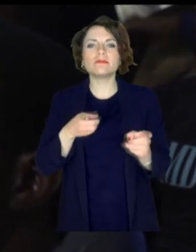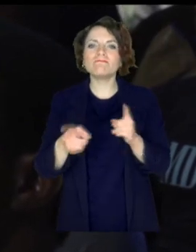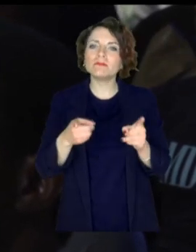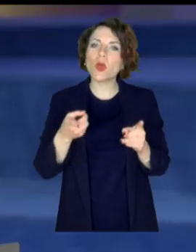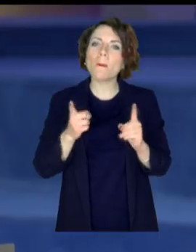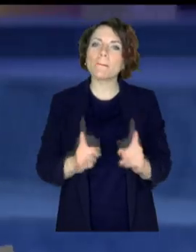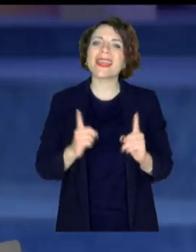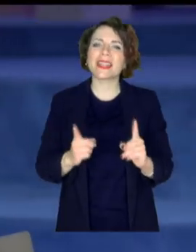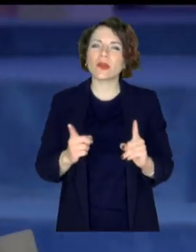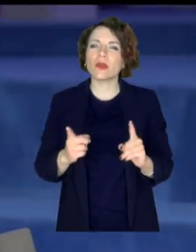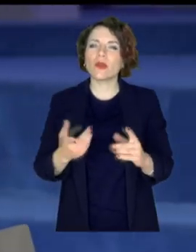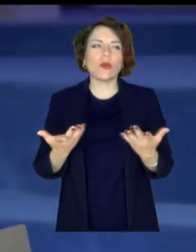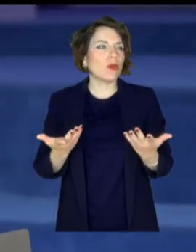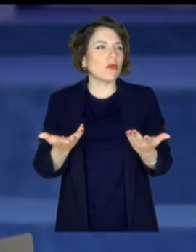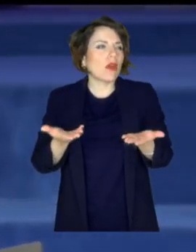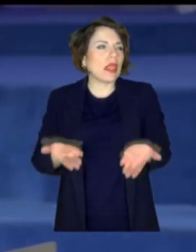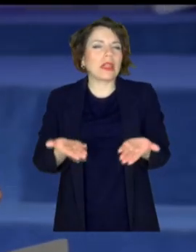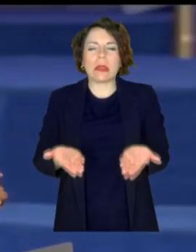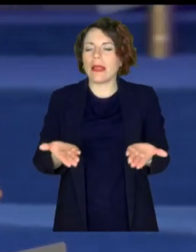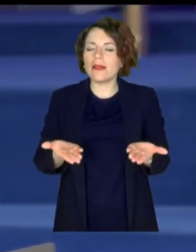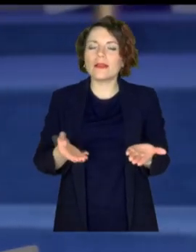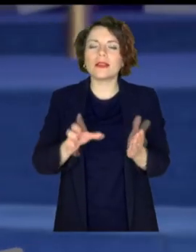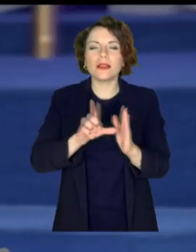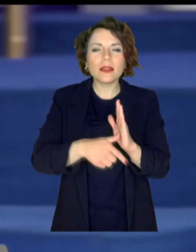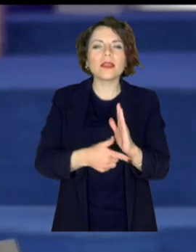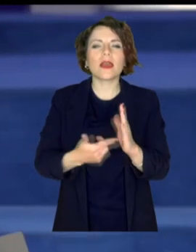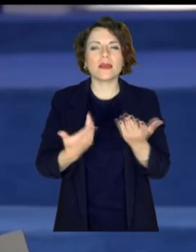Questi sono tra i tempi più difficili.